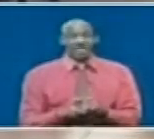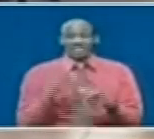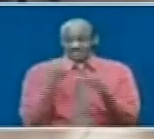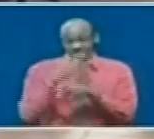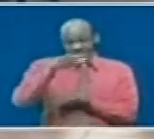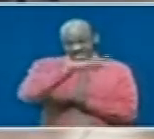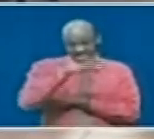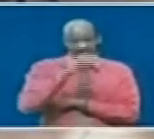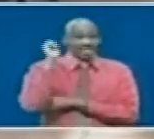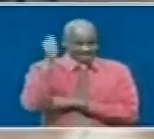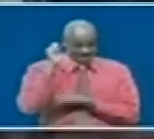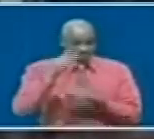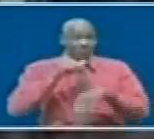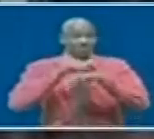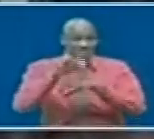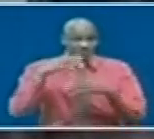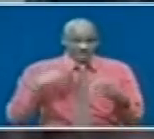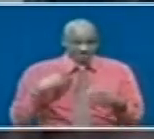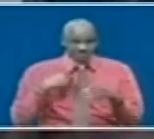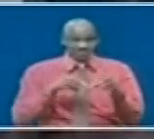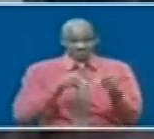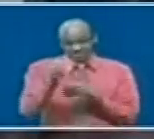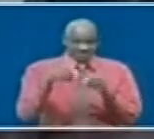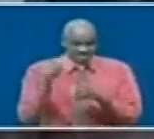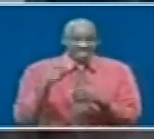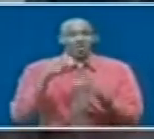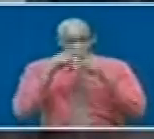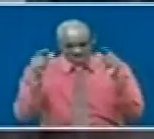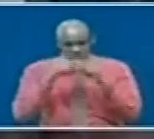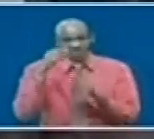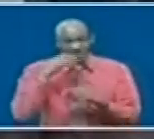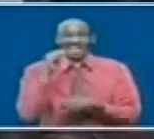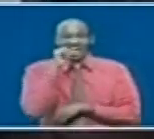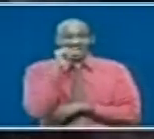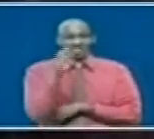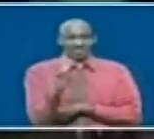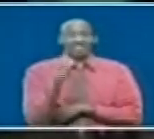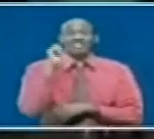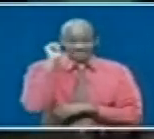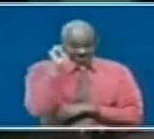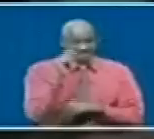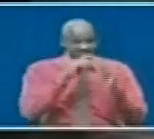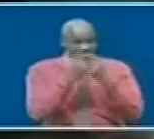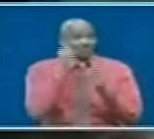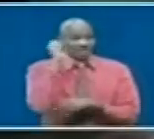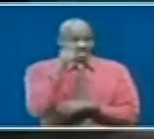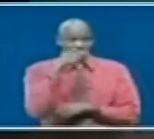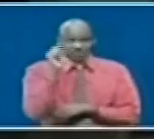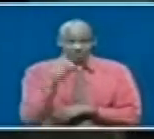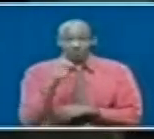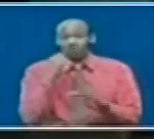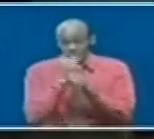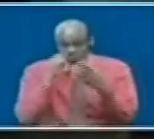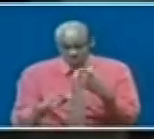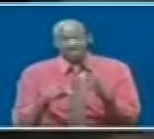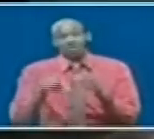Kwingineko, Kenya itatuma kikosi katika mashindano ya Scrabble ya dunia nchini Uingereza. Timu ya Kenya itakayoshiriki katika mkombo wa maondoano